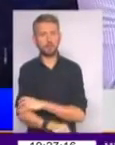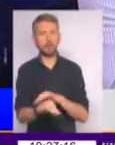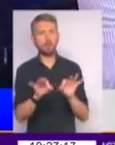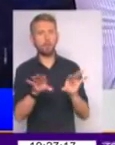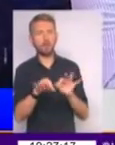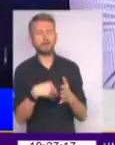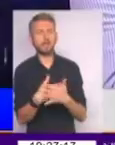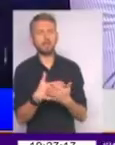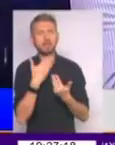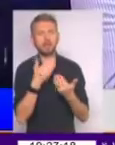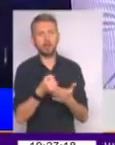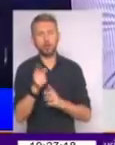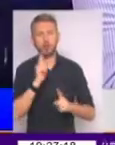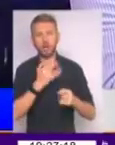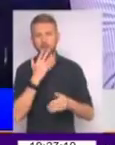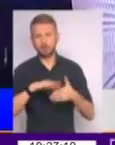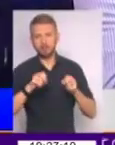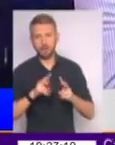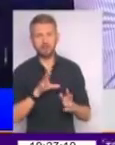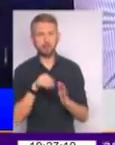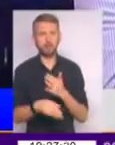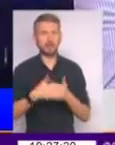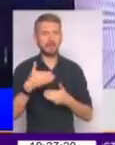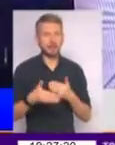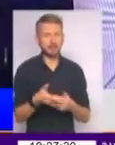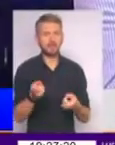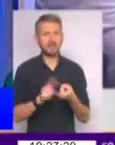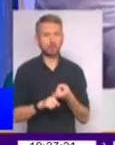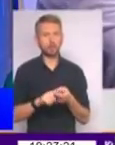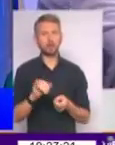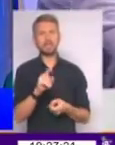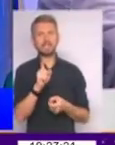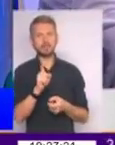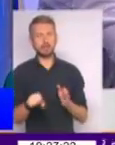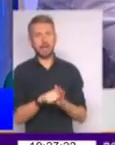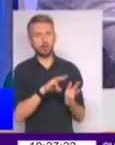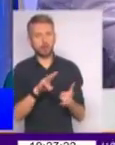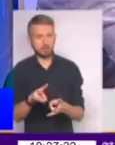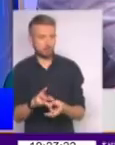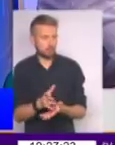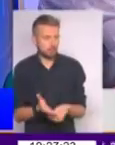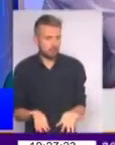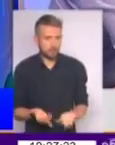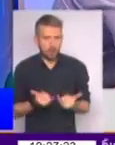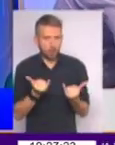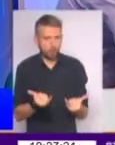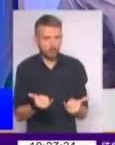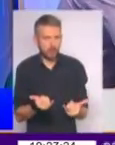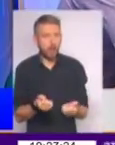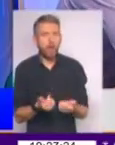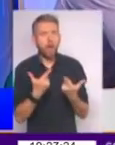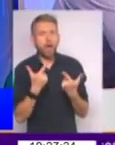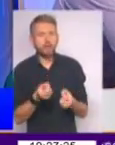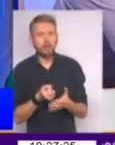пояснення, ніби звернення до Ради Нацбезпеки, запропонувати санкції у зв'язку з там із тероризмом. Шановні, а йде до